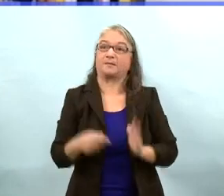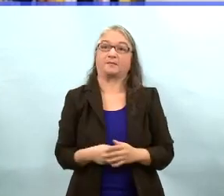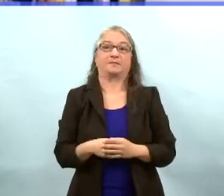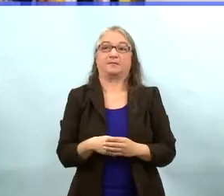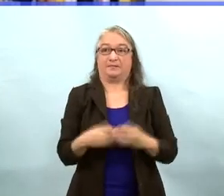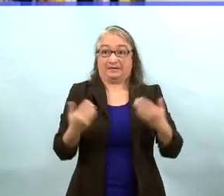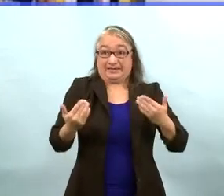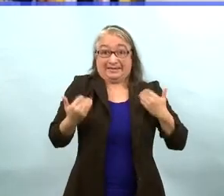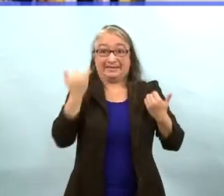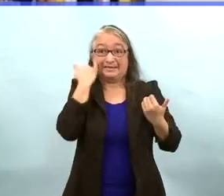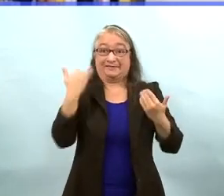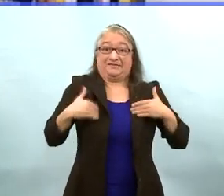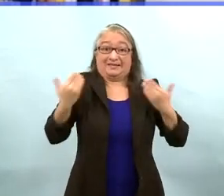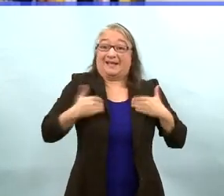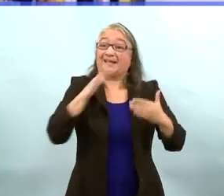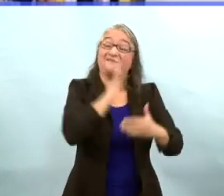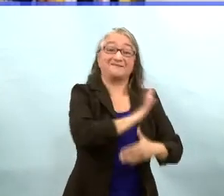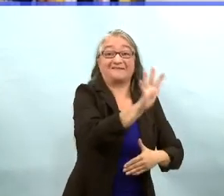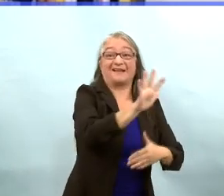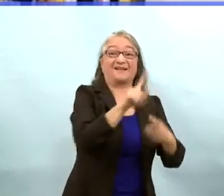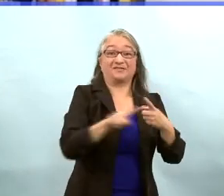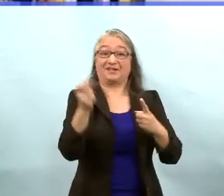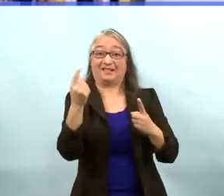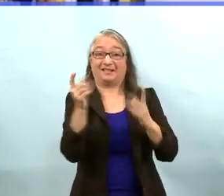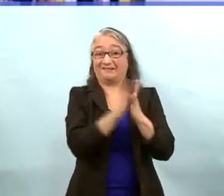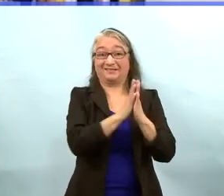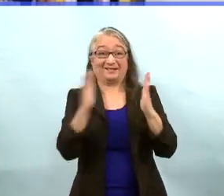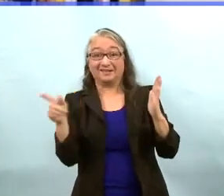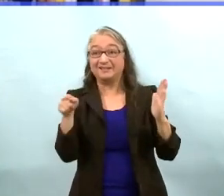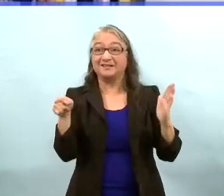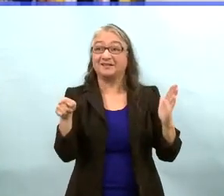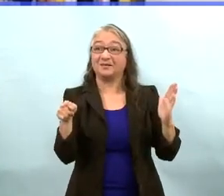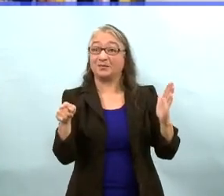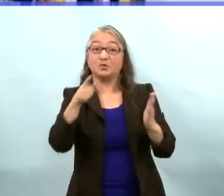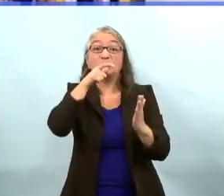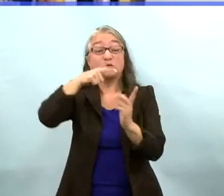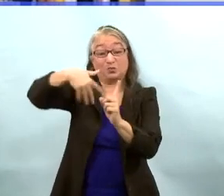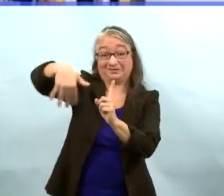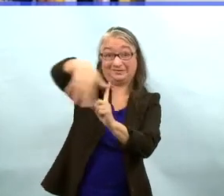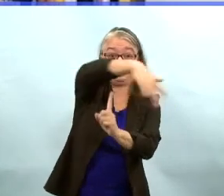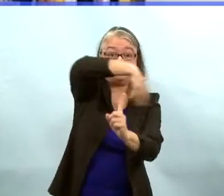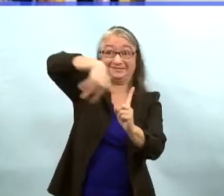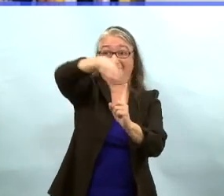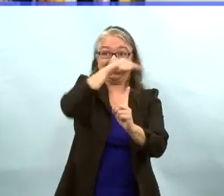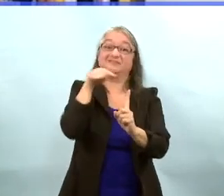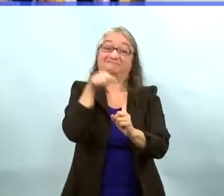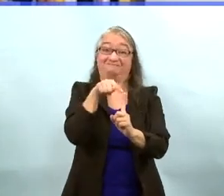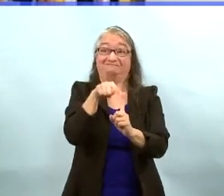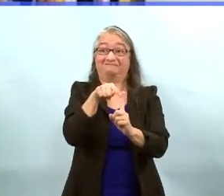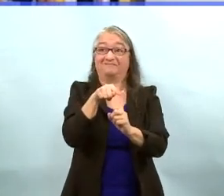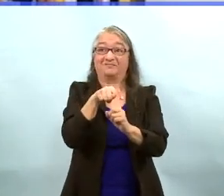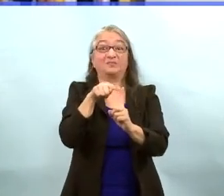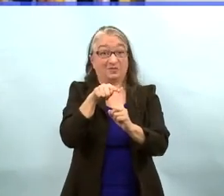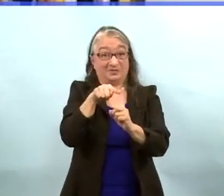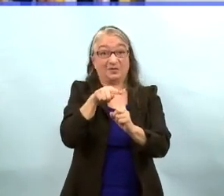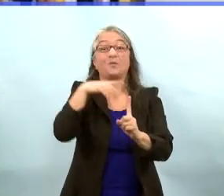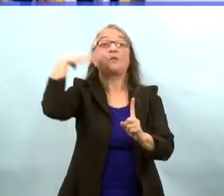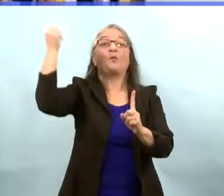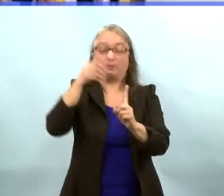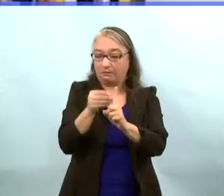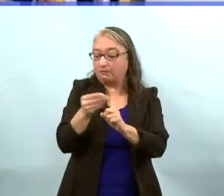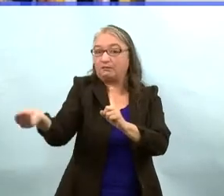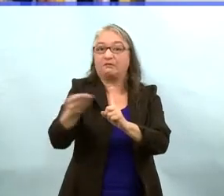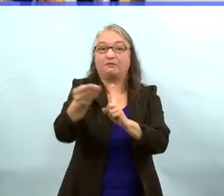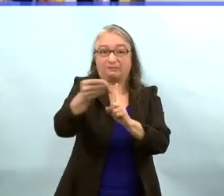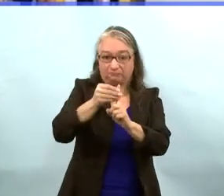gens. Et chaque village a besoin d'être protégé. Donc, on est vraiment tous dans le même bateau ici. Sur ce, je suis maintenant